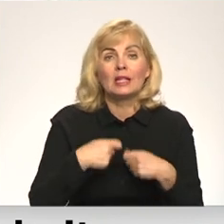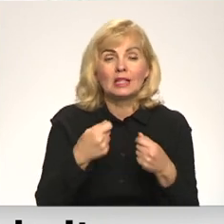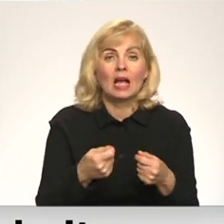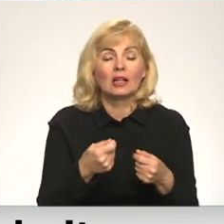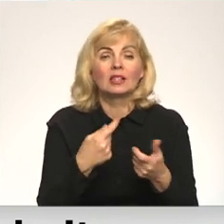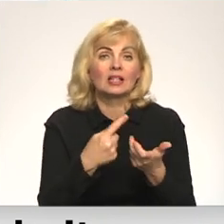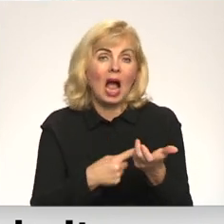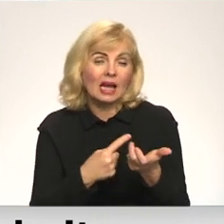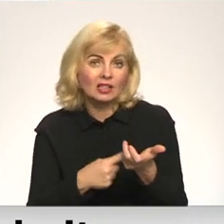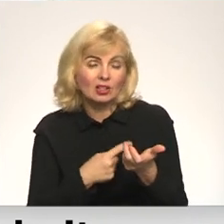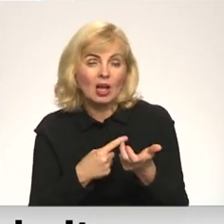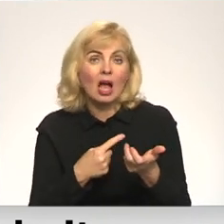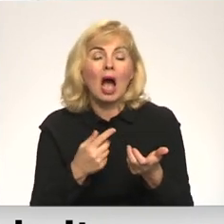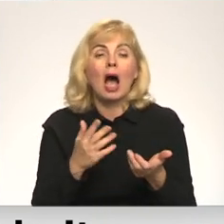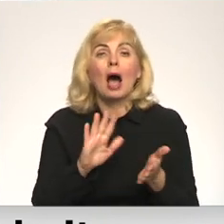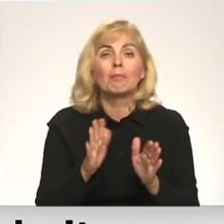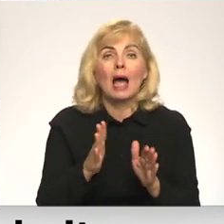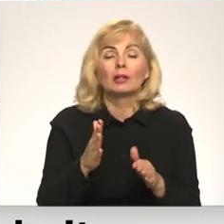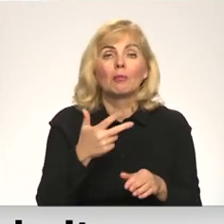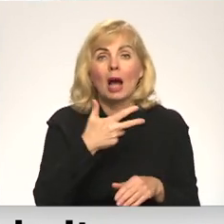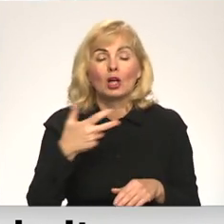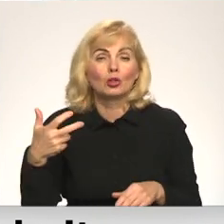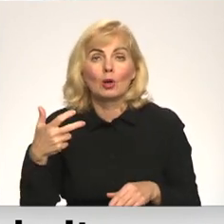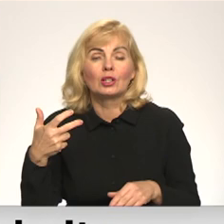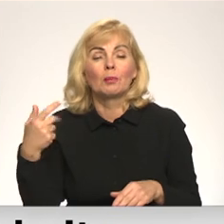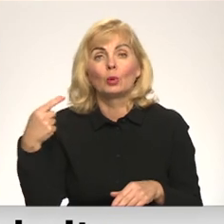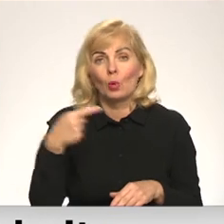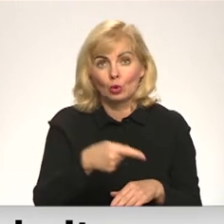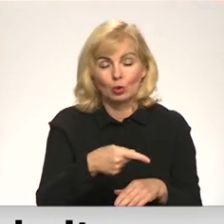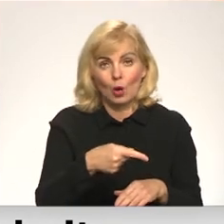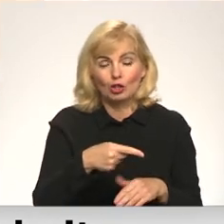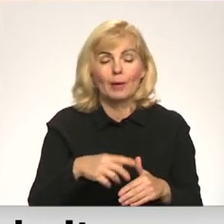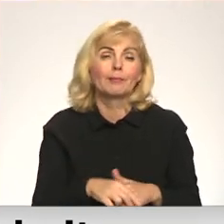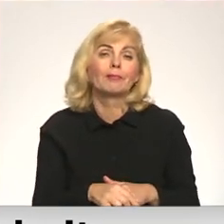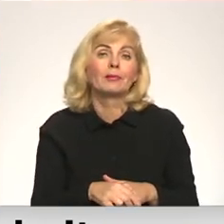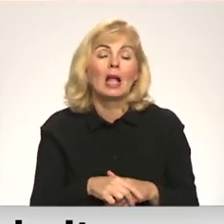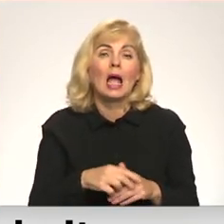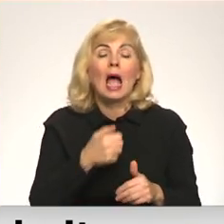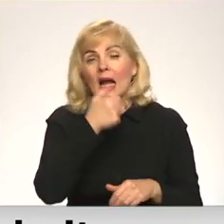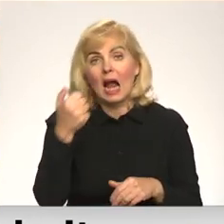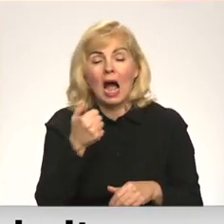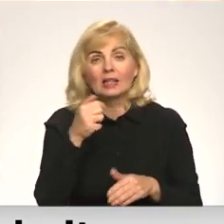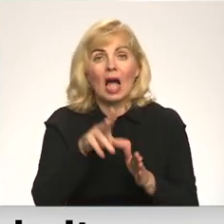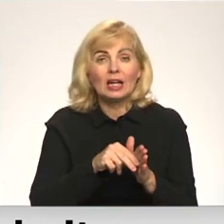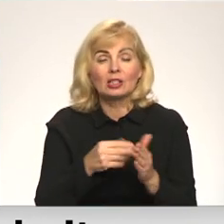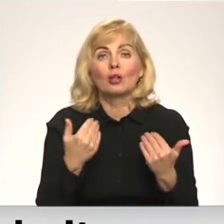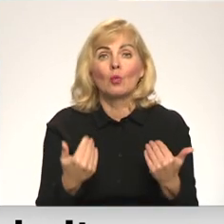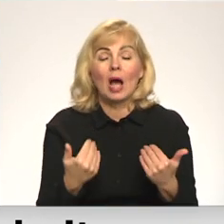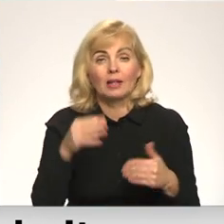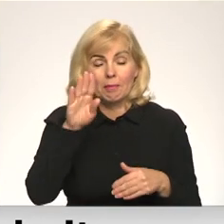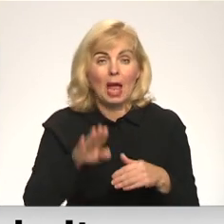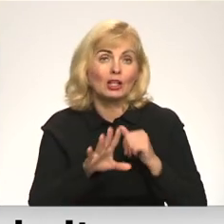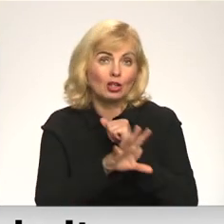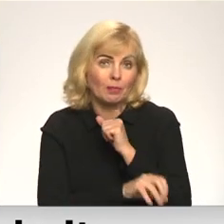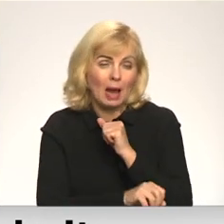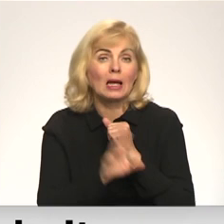skaits varīja kaut kur pie 800 tūkstošiem. Gada izloze notiks šā mēneša beigās,